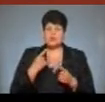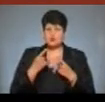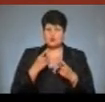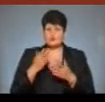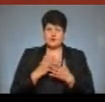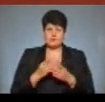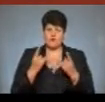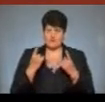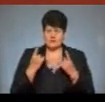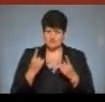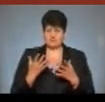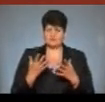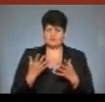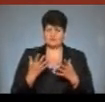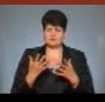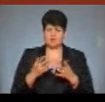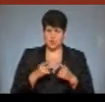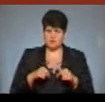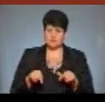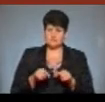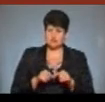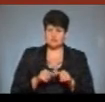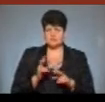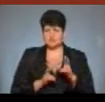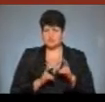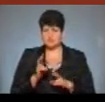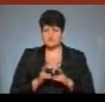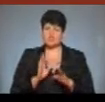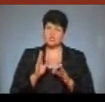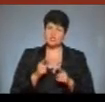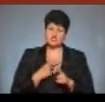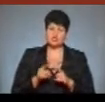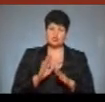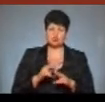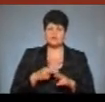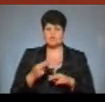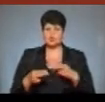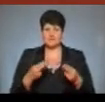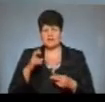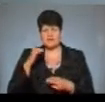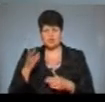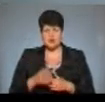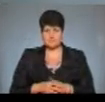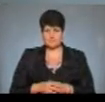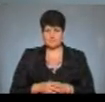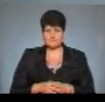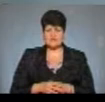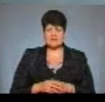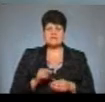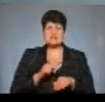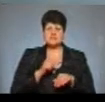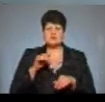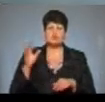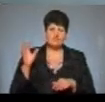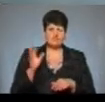великі агрохолдинги, і чи було тут якесь часткове відшкодування від держави чи органів місцевого самоврядування? Ну, зачепило всіх.